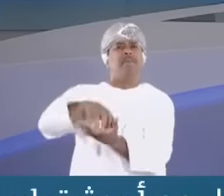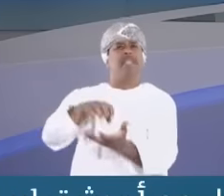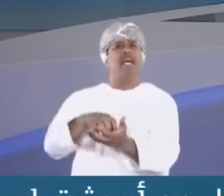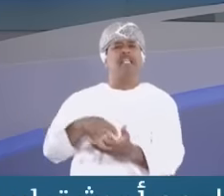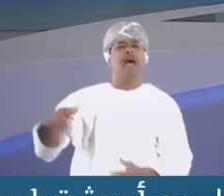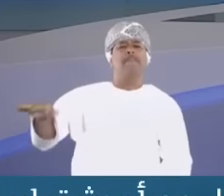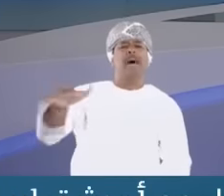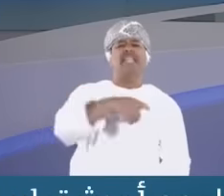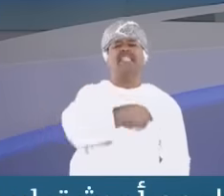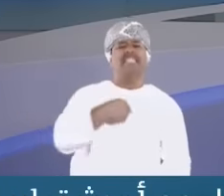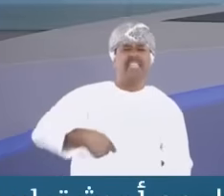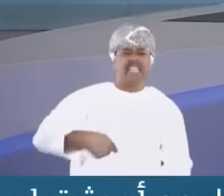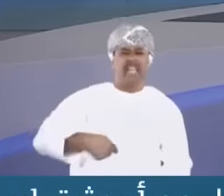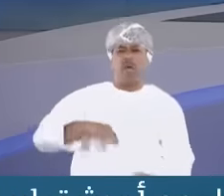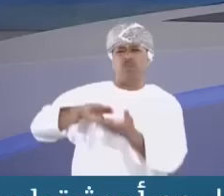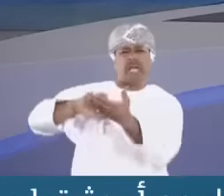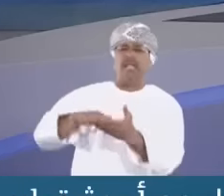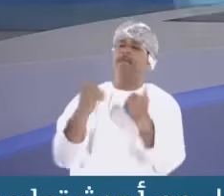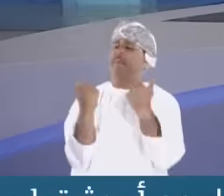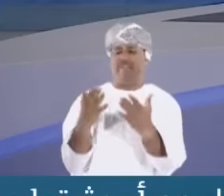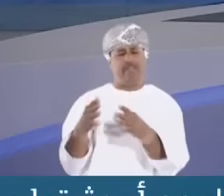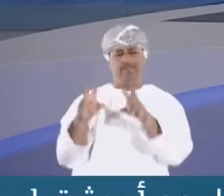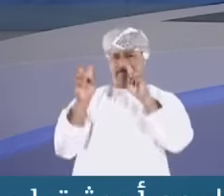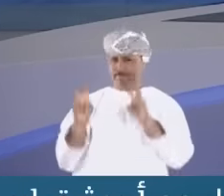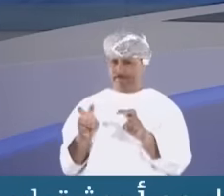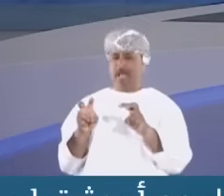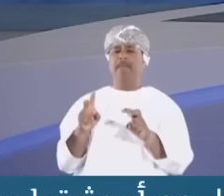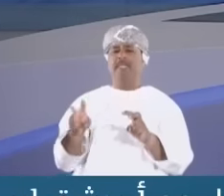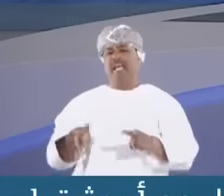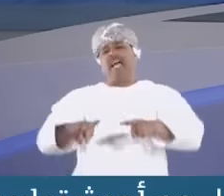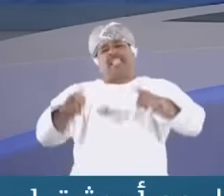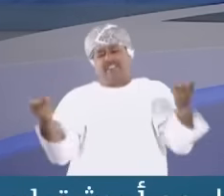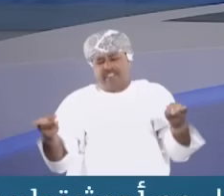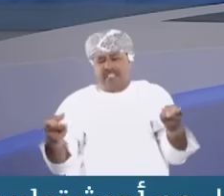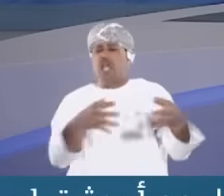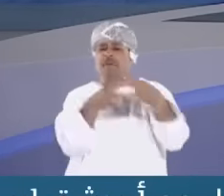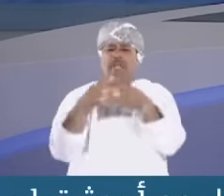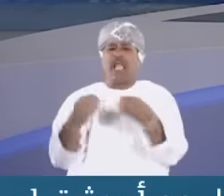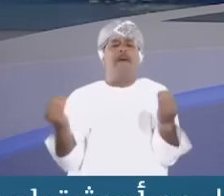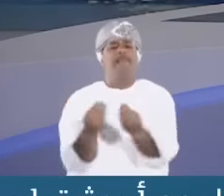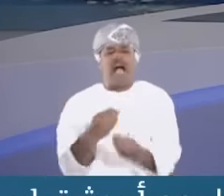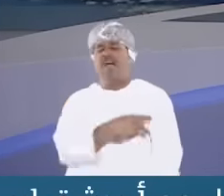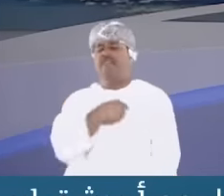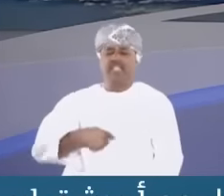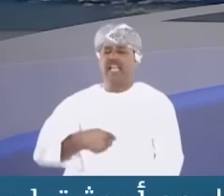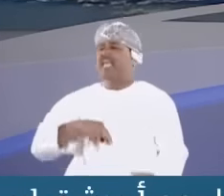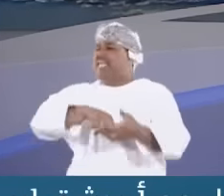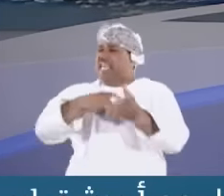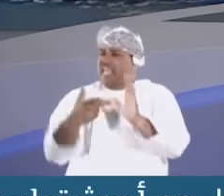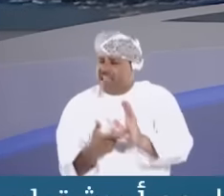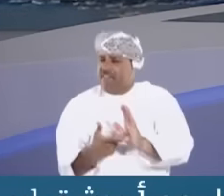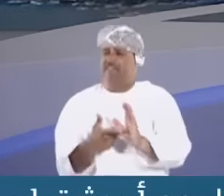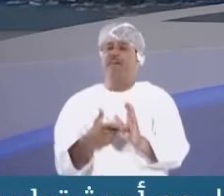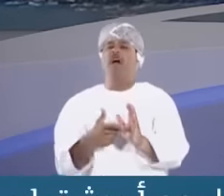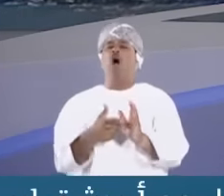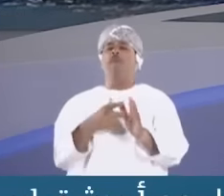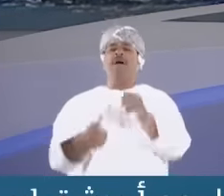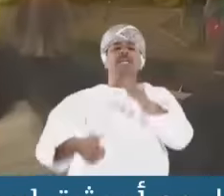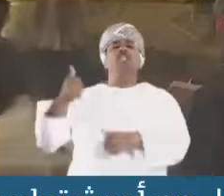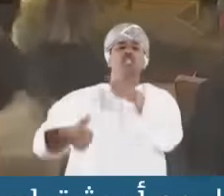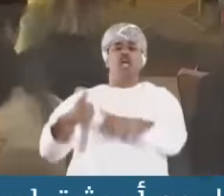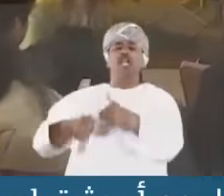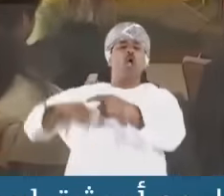بحر الصين الجنوبي. جاء ذلك في وقت اختلفت واشنطن وبكين على كيفية التعامل مع أحدث تجارب